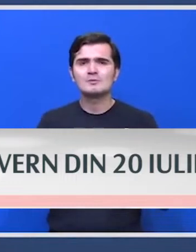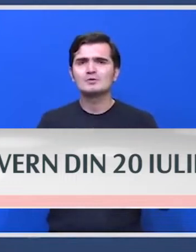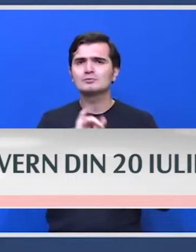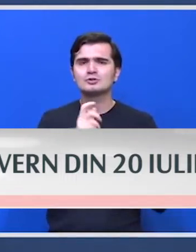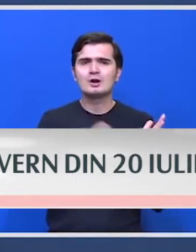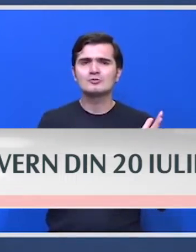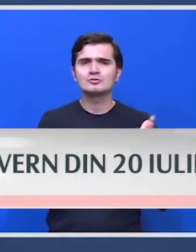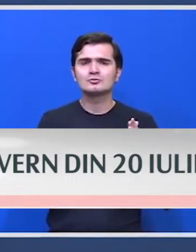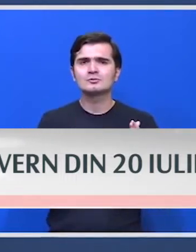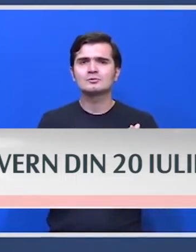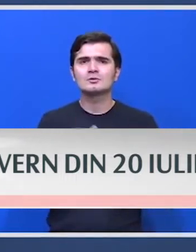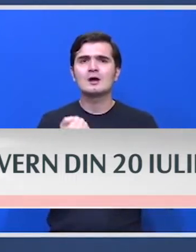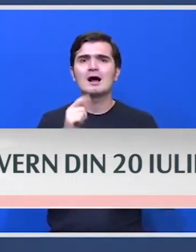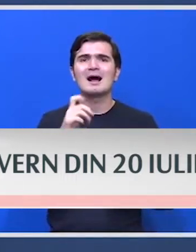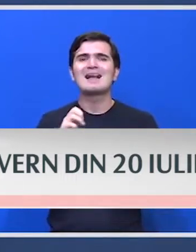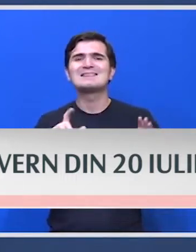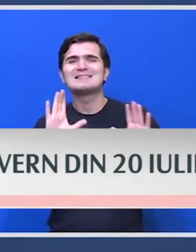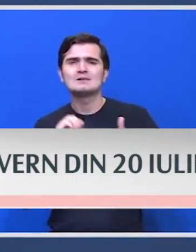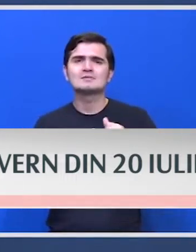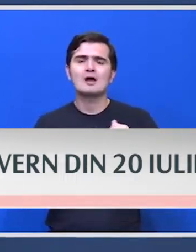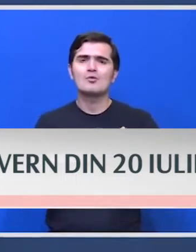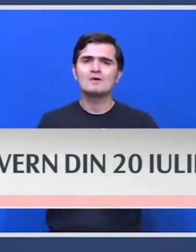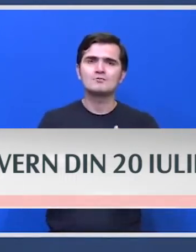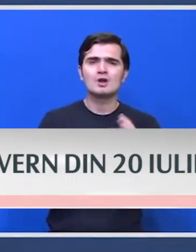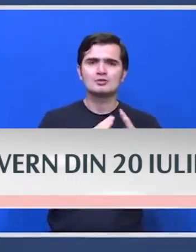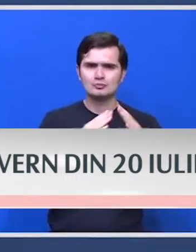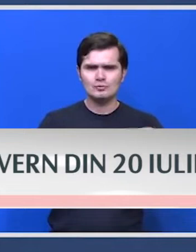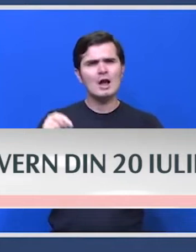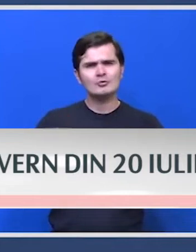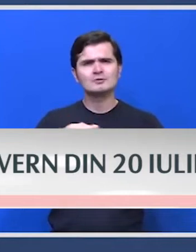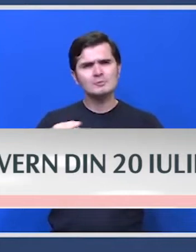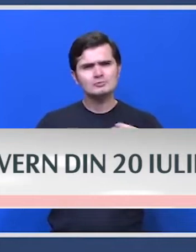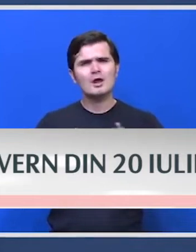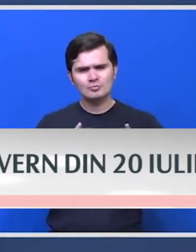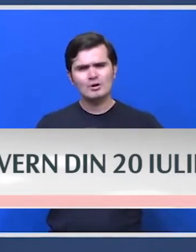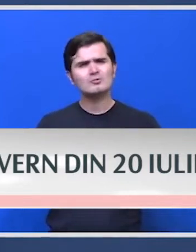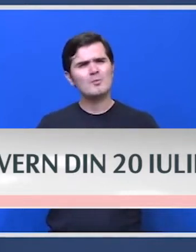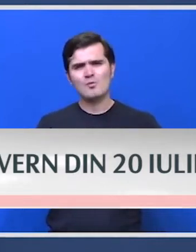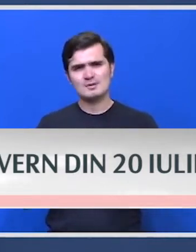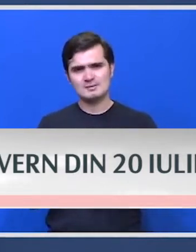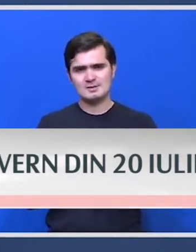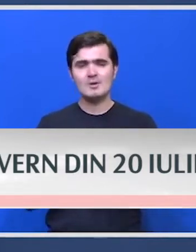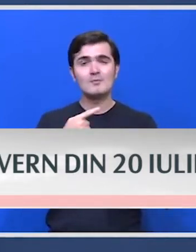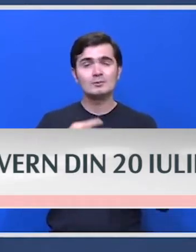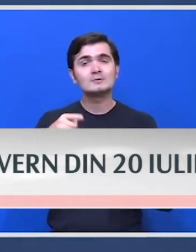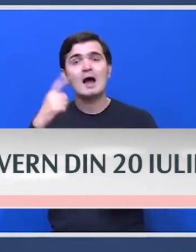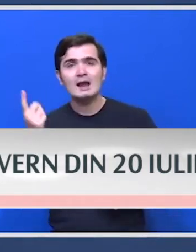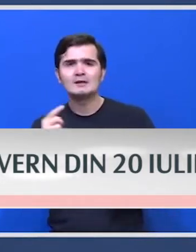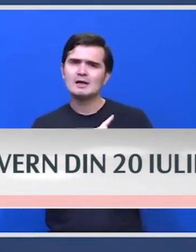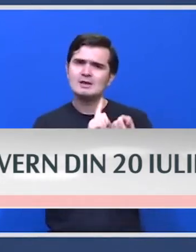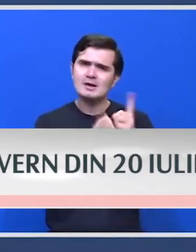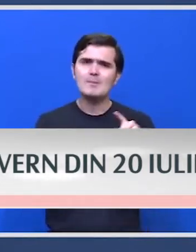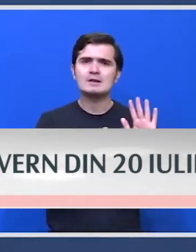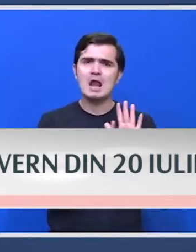a refugiaților din România, o măsură așteptată de foarte mult timp. De asemenea, o serie de modificări